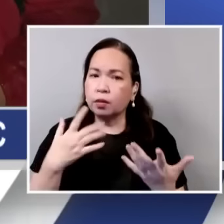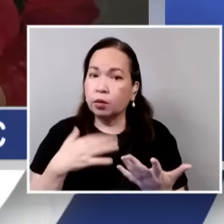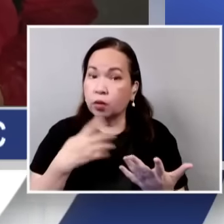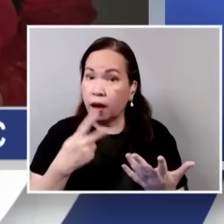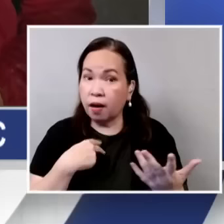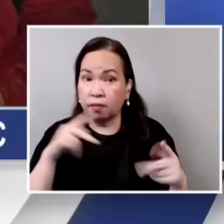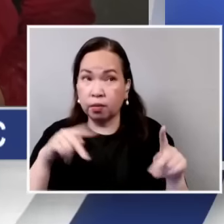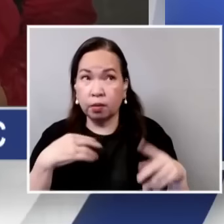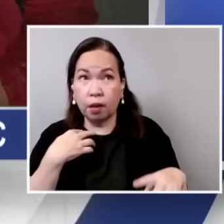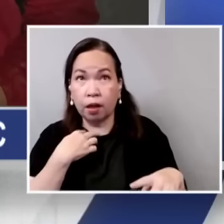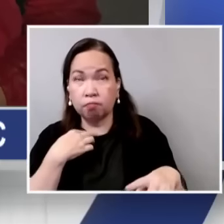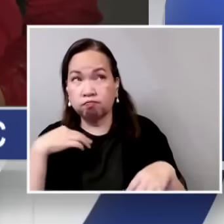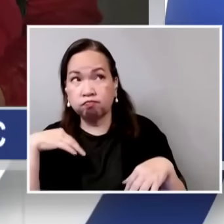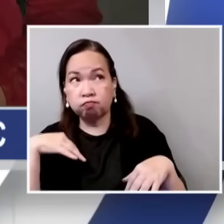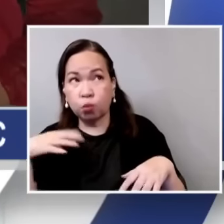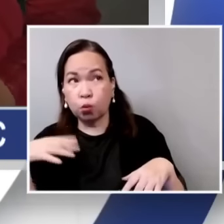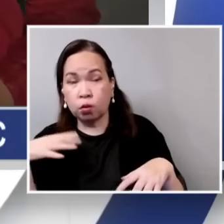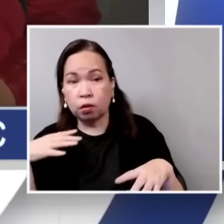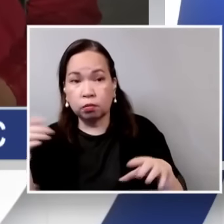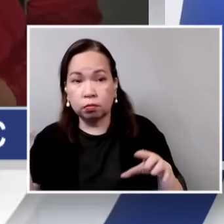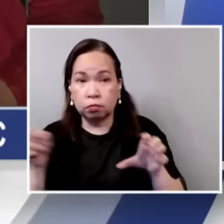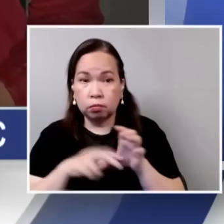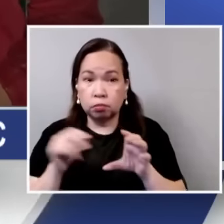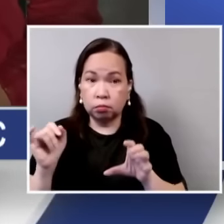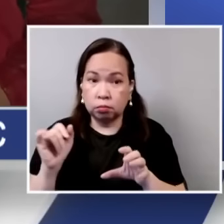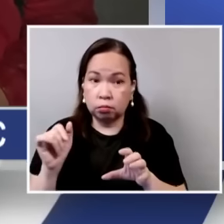bang mga pasahero ngayon?